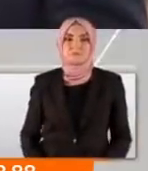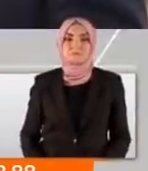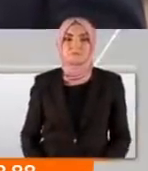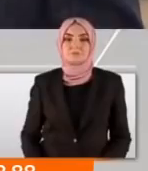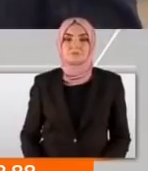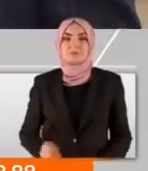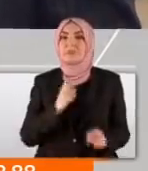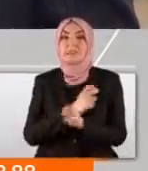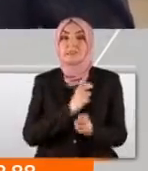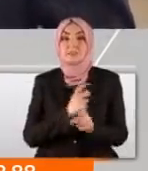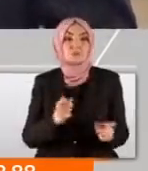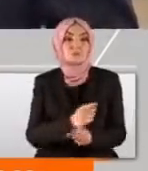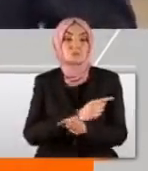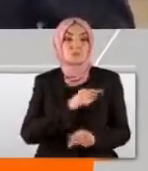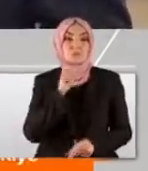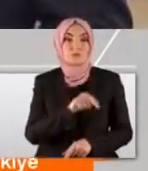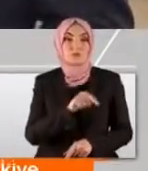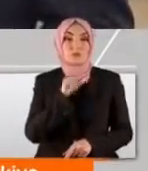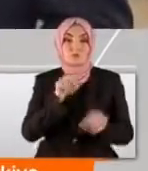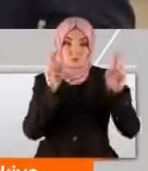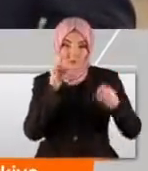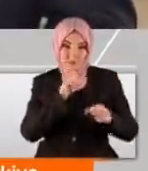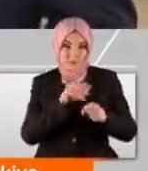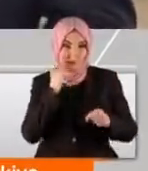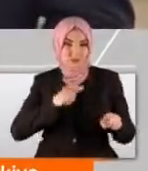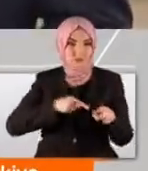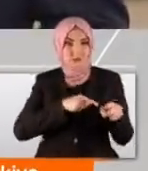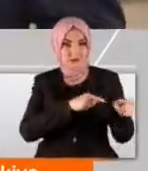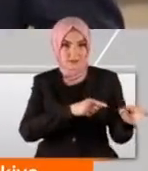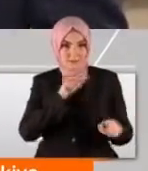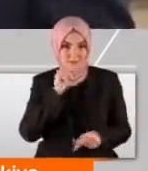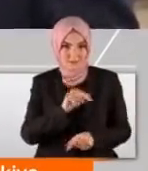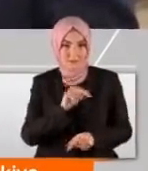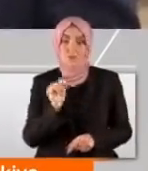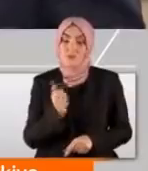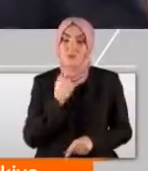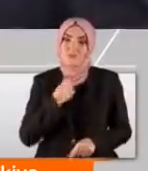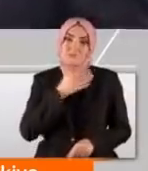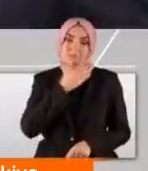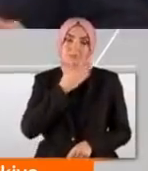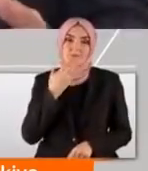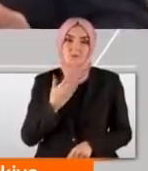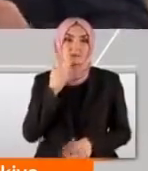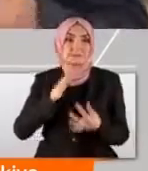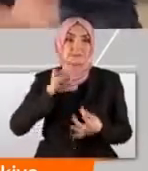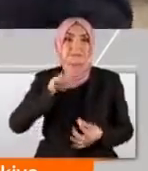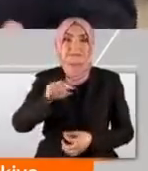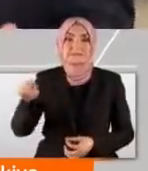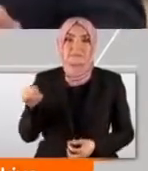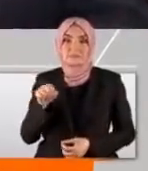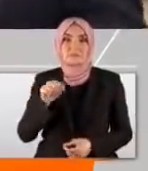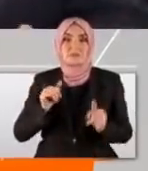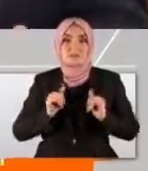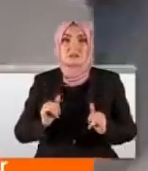Tehlikeli türlerin özellikle bu konuda izlenilmesi, takibi konuların önemli olduğunu biliyoruz. Ve insanlarımızın da bundan rahatsız